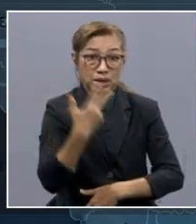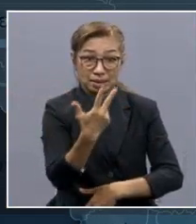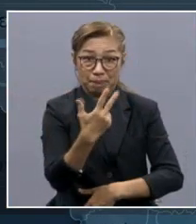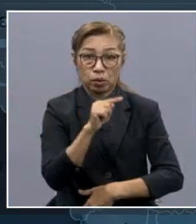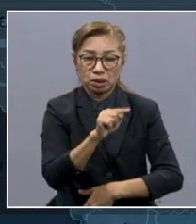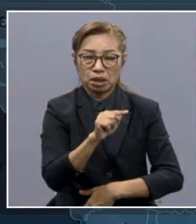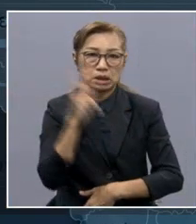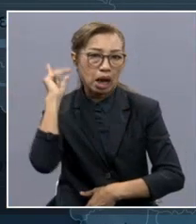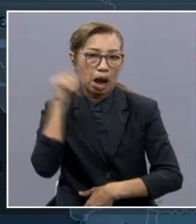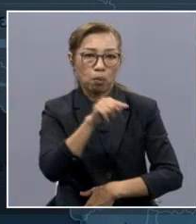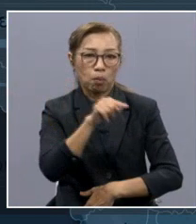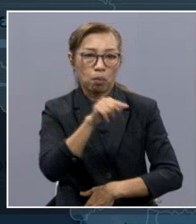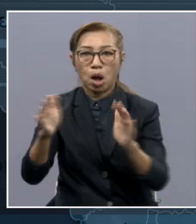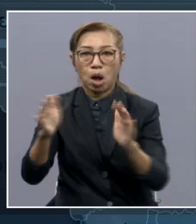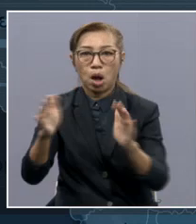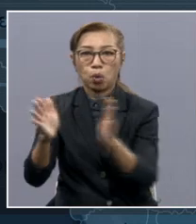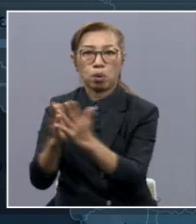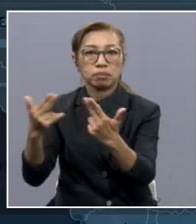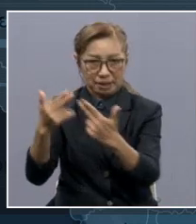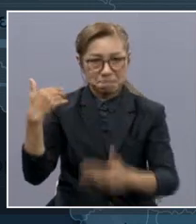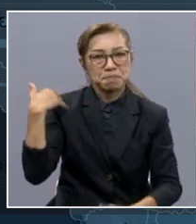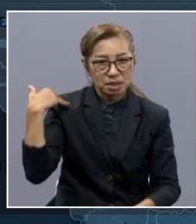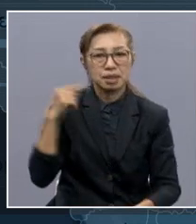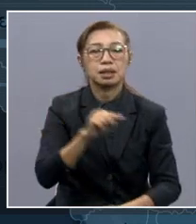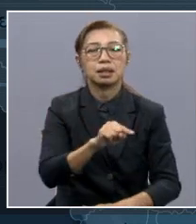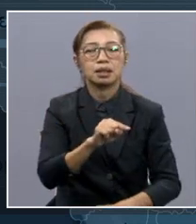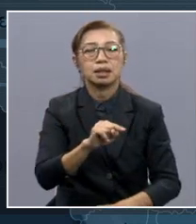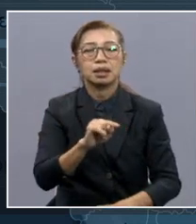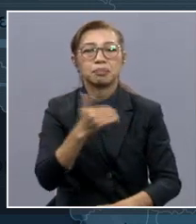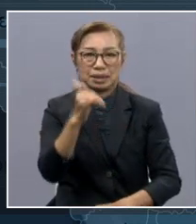ว่าจะย้ายมาอยู่กับท่านนายกมาอยู่ในรวมไทยสร้างชาติ ค่ะ